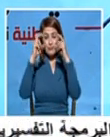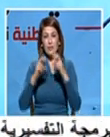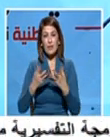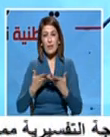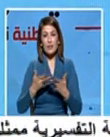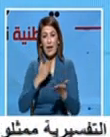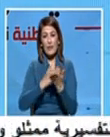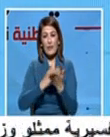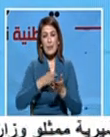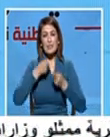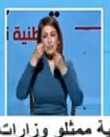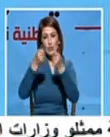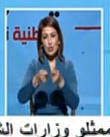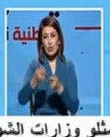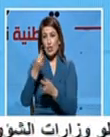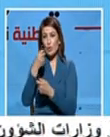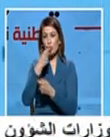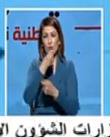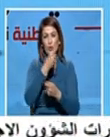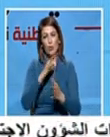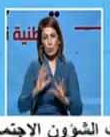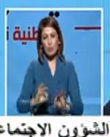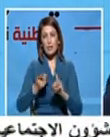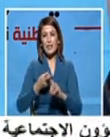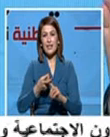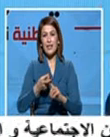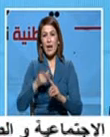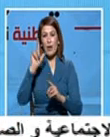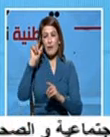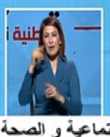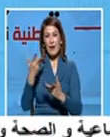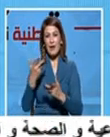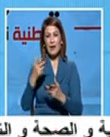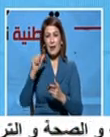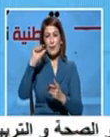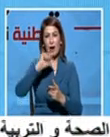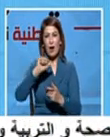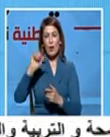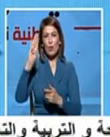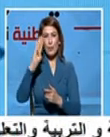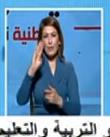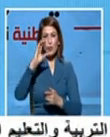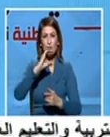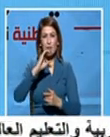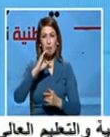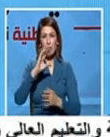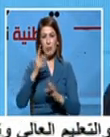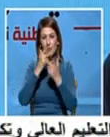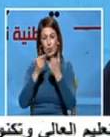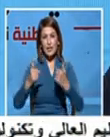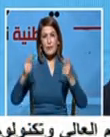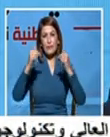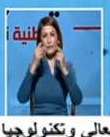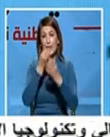في خاصه في الدواء فما انواع الادويه، فما تابلو ا آه وبي وسي، فما ادويه اللي نجموا نعطيهم حتى بلاش اوردونونس معناتها